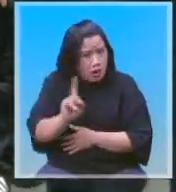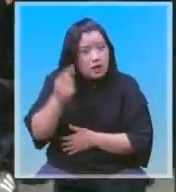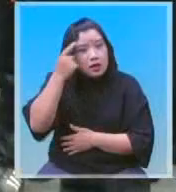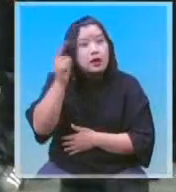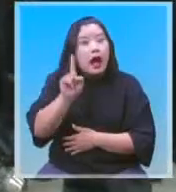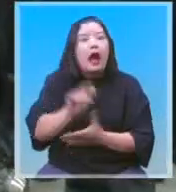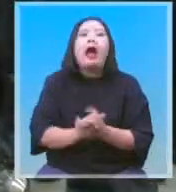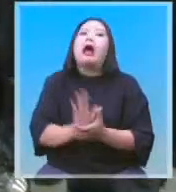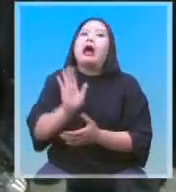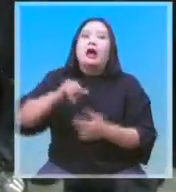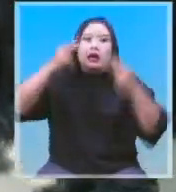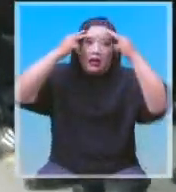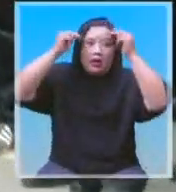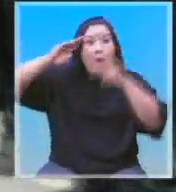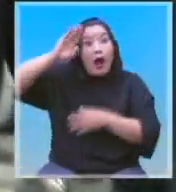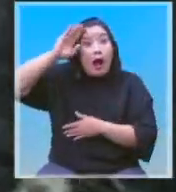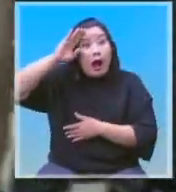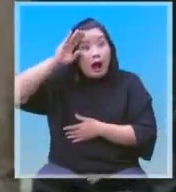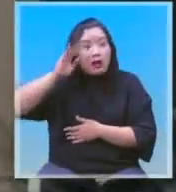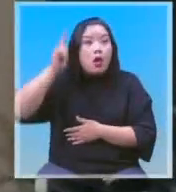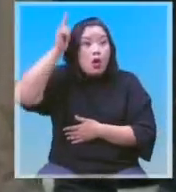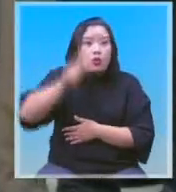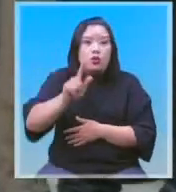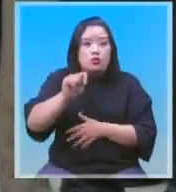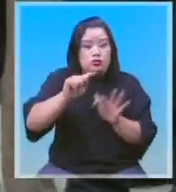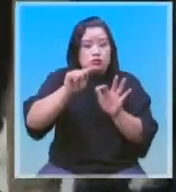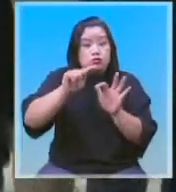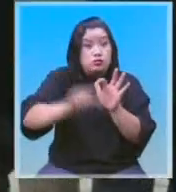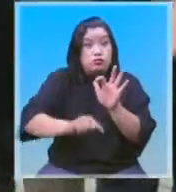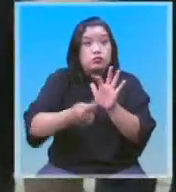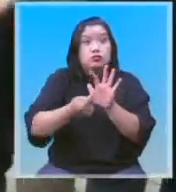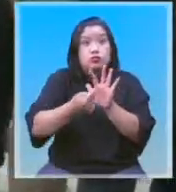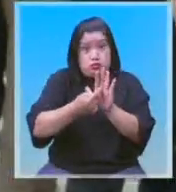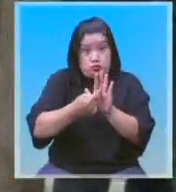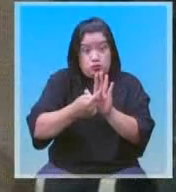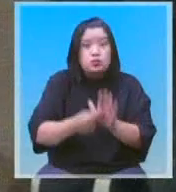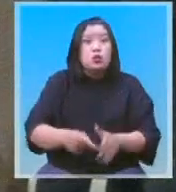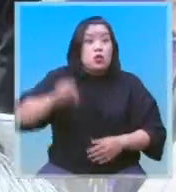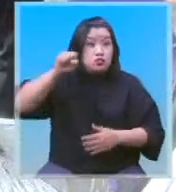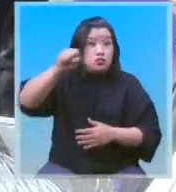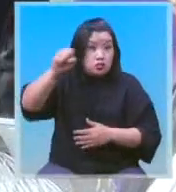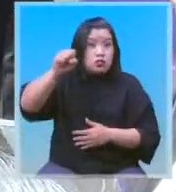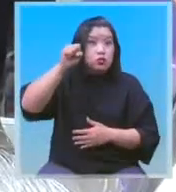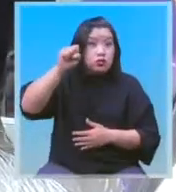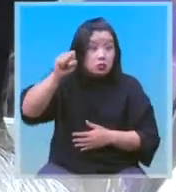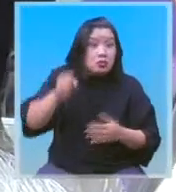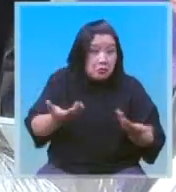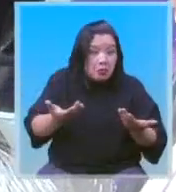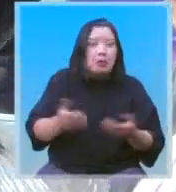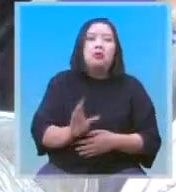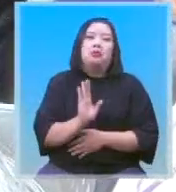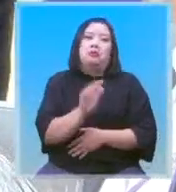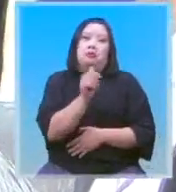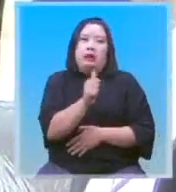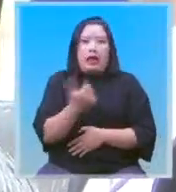งตู่สู้สู ้ ล ุ งตู่สู้สู้ ลุงตู่ไม่ได้มา ใช่ใช่แต่เขาแบบเชียร์ไปไงบางคนก็ยังแสดงความเห็นนะครับบอกว่าเป็น